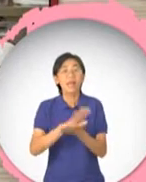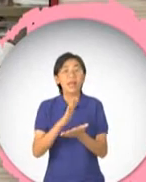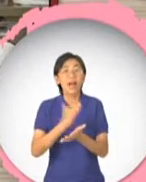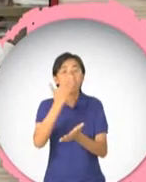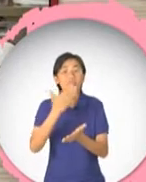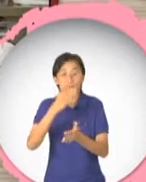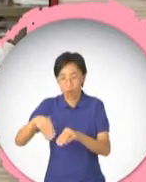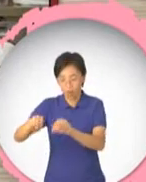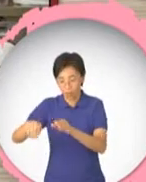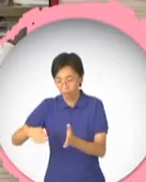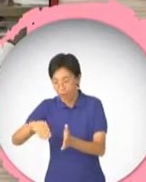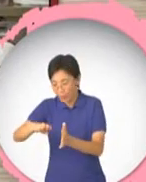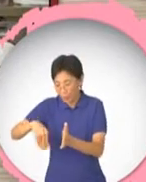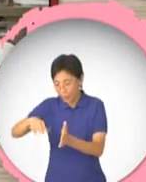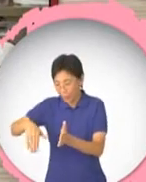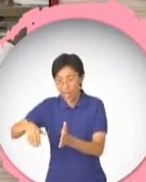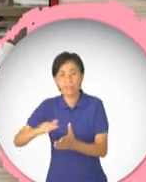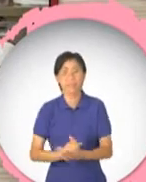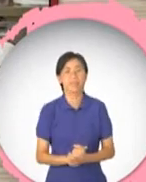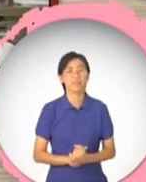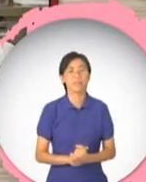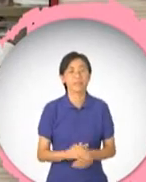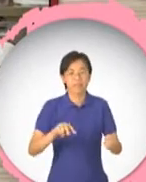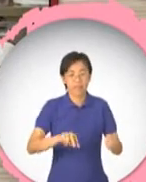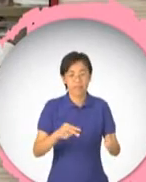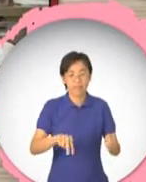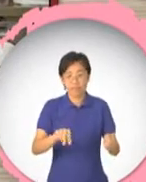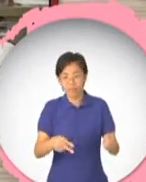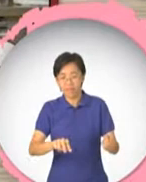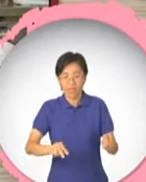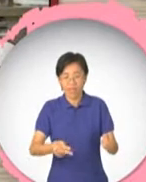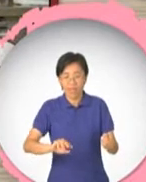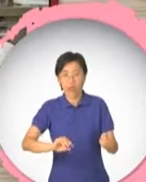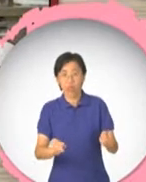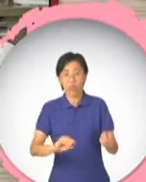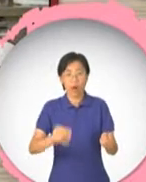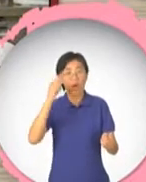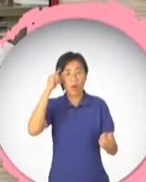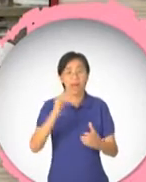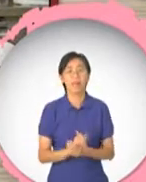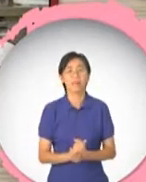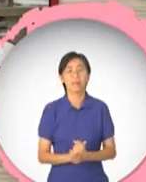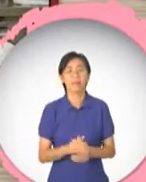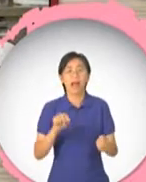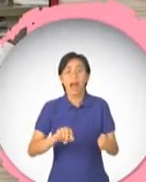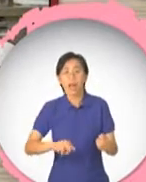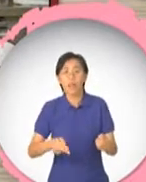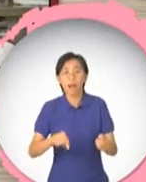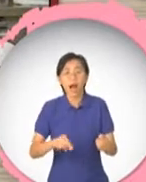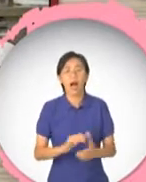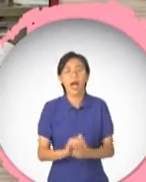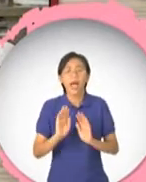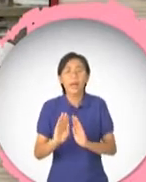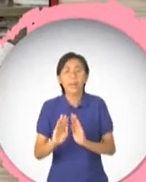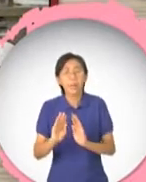นะคะตัวนี้เป็นของทอดอายุการเก็บของตัวโดนัทนี่คุณก็ทราบไหมคะว่ากี่วัน ถ้าของทอดนี่เก็บได้สักกี่วัน